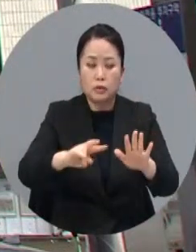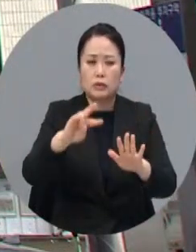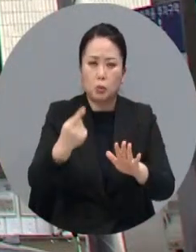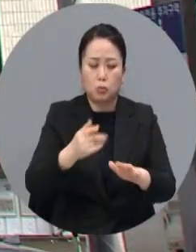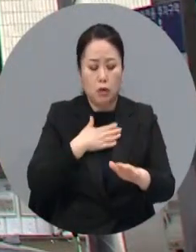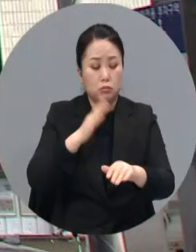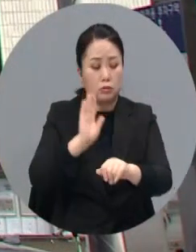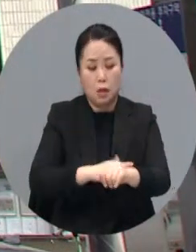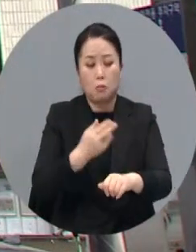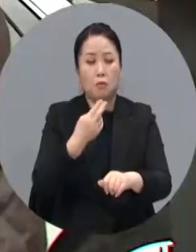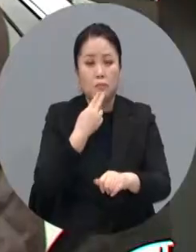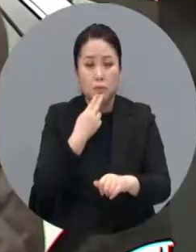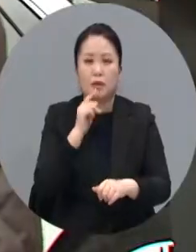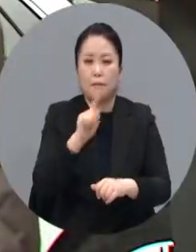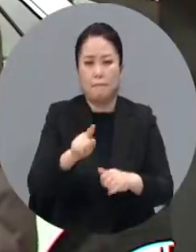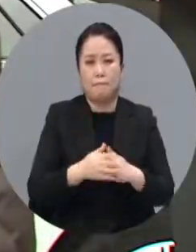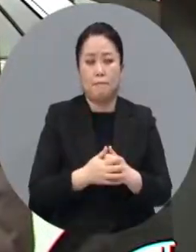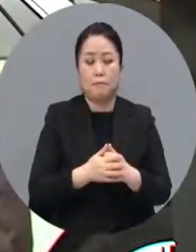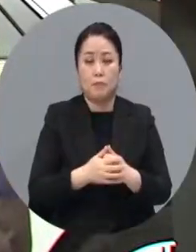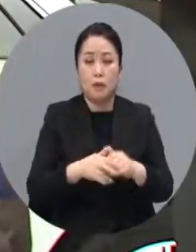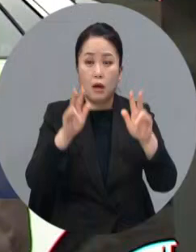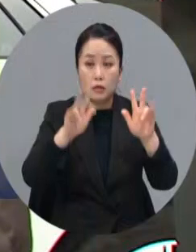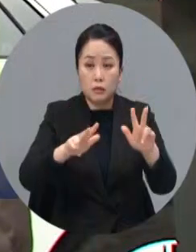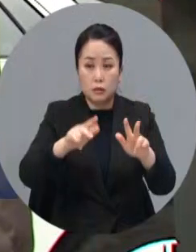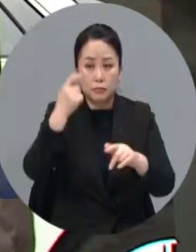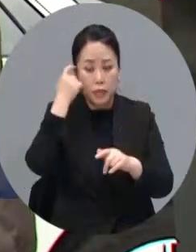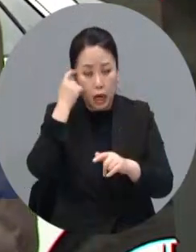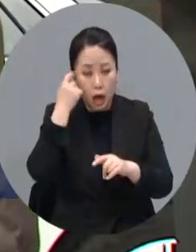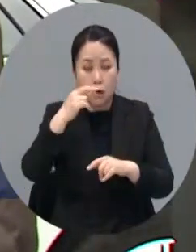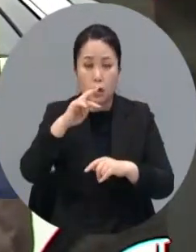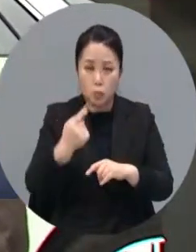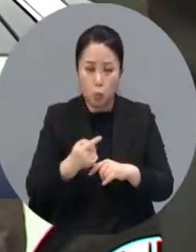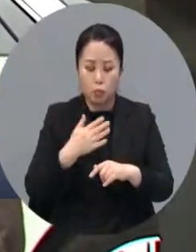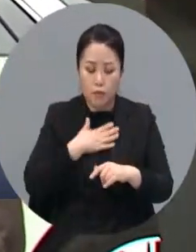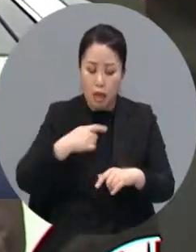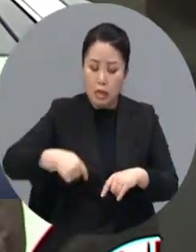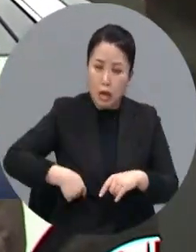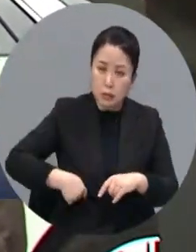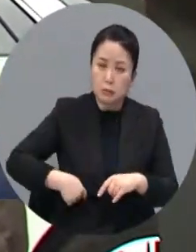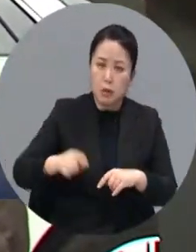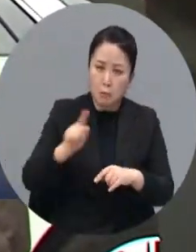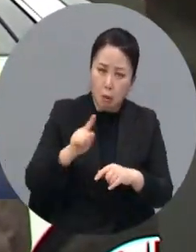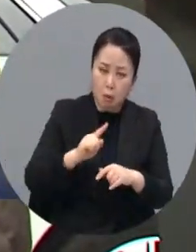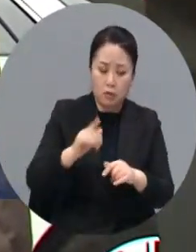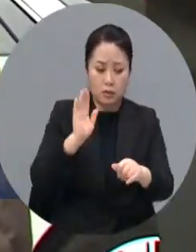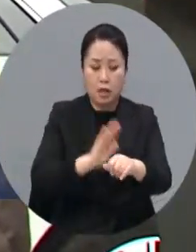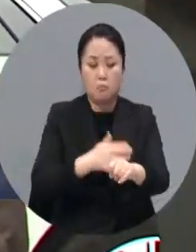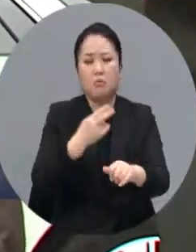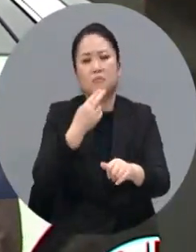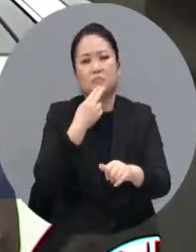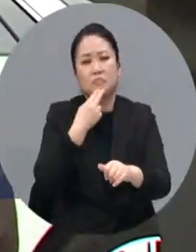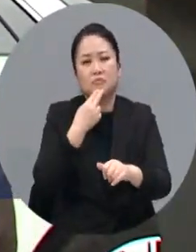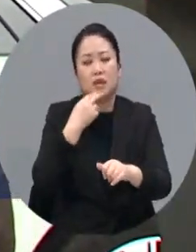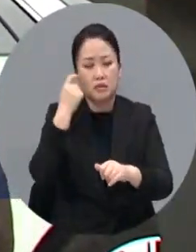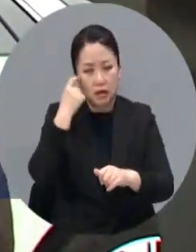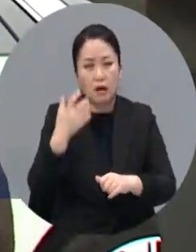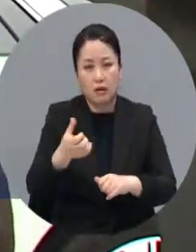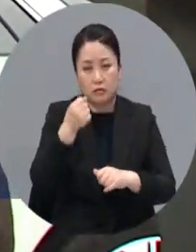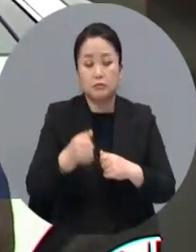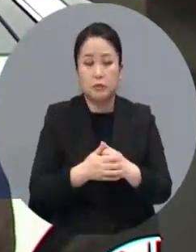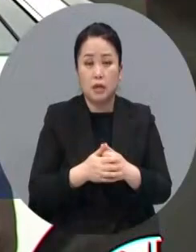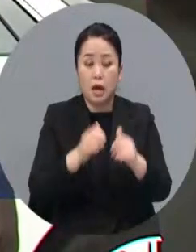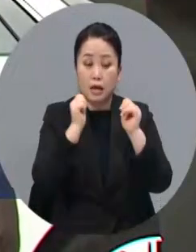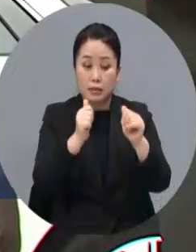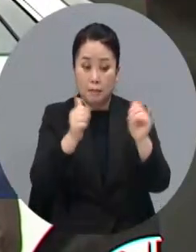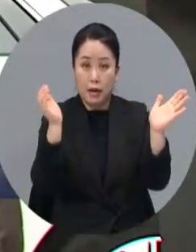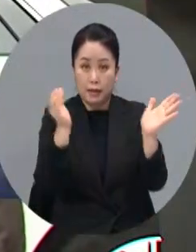재차 밝혔습니다. 지금 생각해도 그렇게 내 양심에 뭐 비추어서 내가 잘못했다는 생각은 없습니다. 재판이